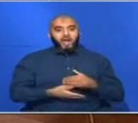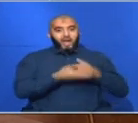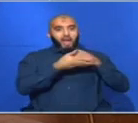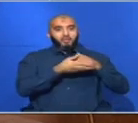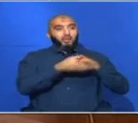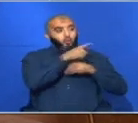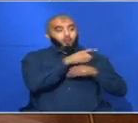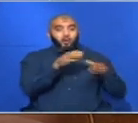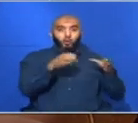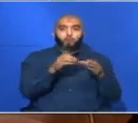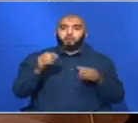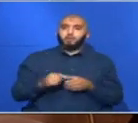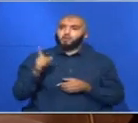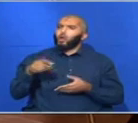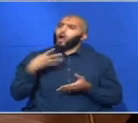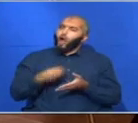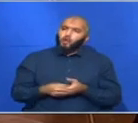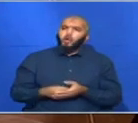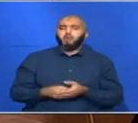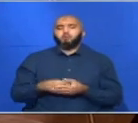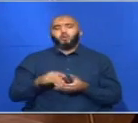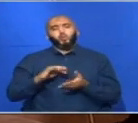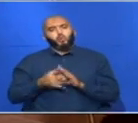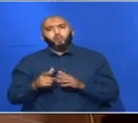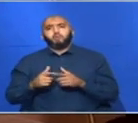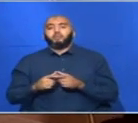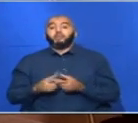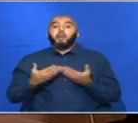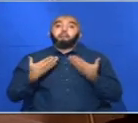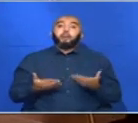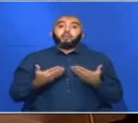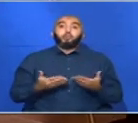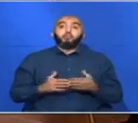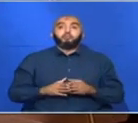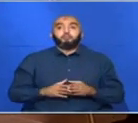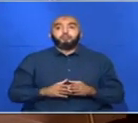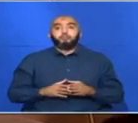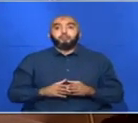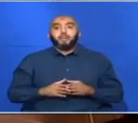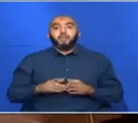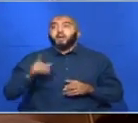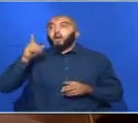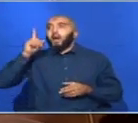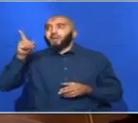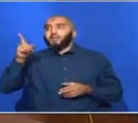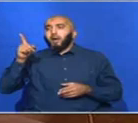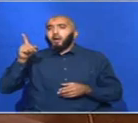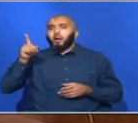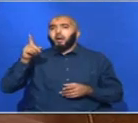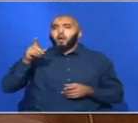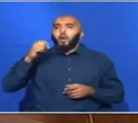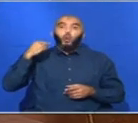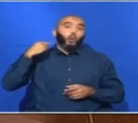خيرا وبالتالي ننظر هل هذا الضياع بتفريط او بغير